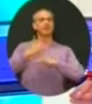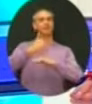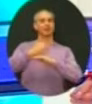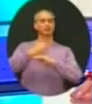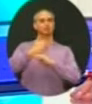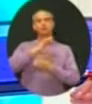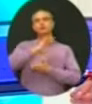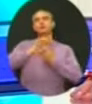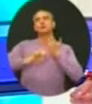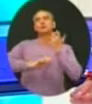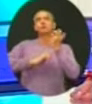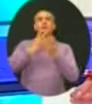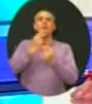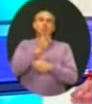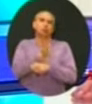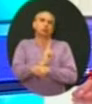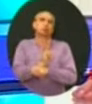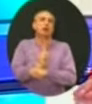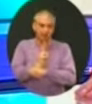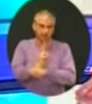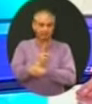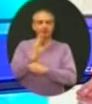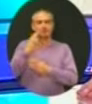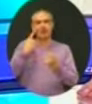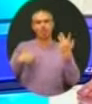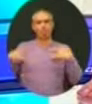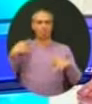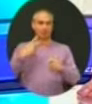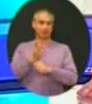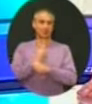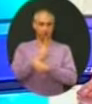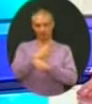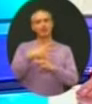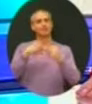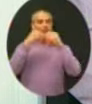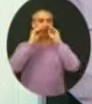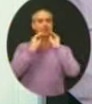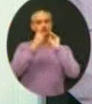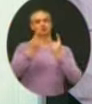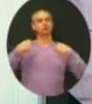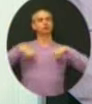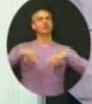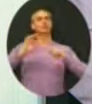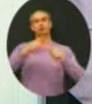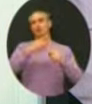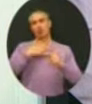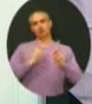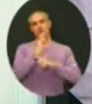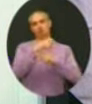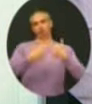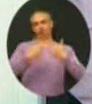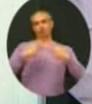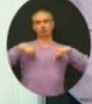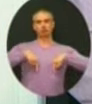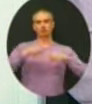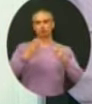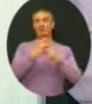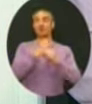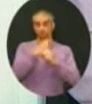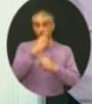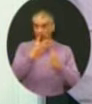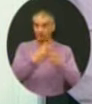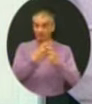מסתבכים בשרשרת שקרים וסילופים. אנחנו נהיה כאן עם אמיר פרץ, המועמד לראשות מפלגת העבודה, וננסה לשאול אותו האם המפלגה הזו